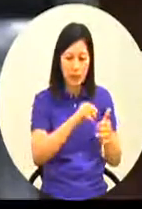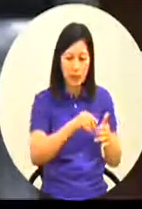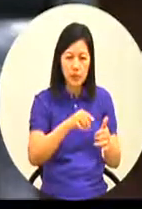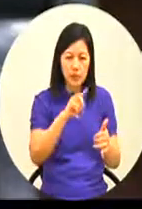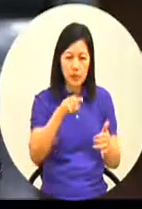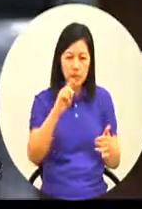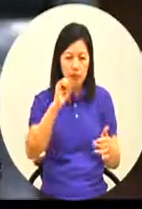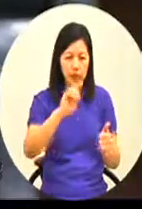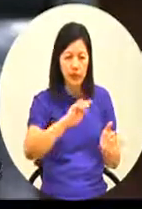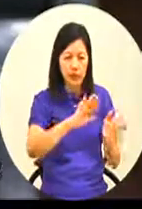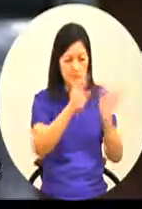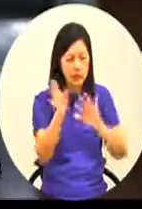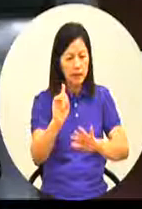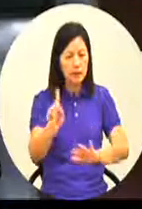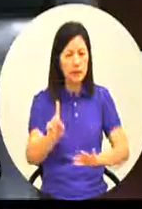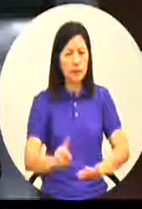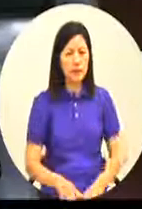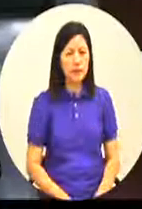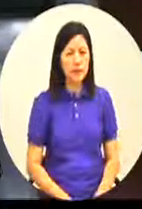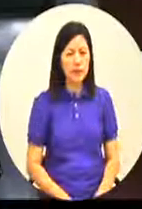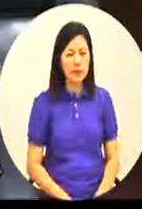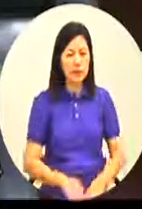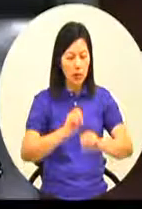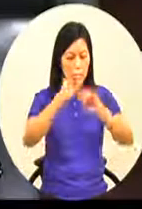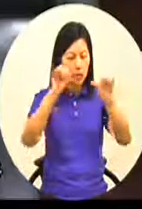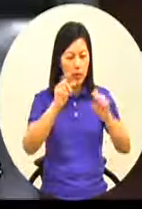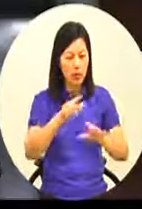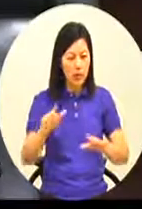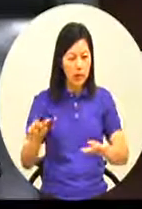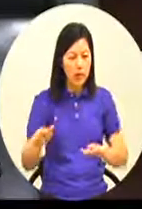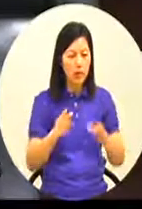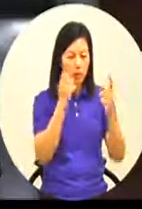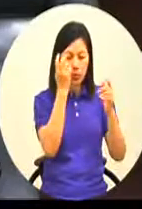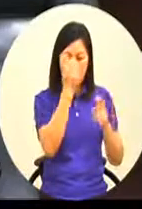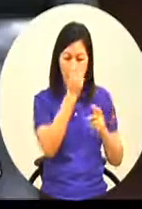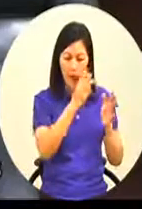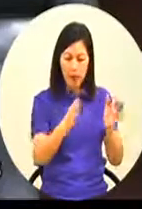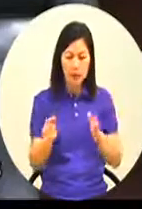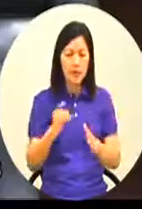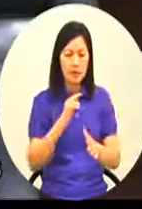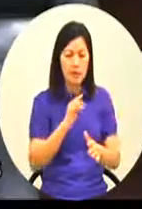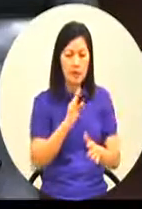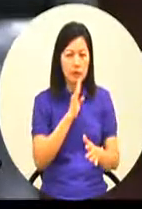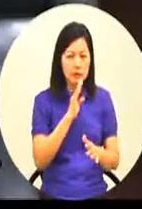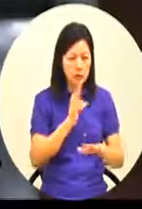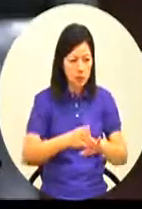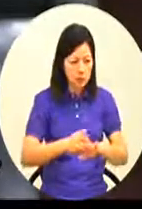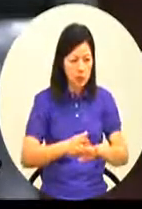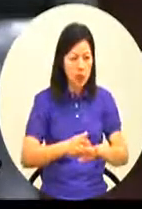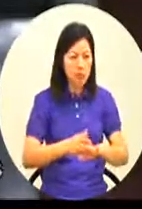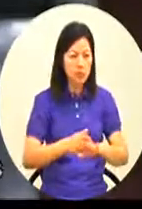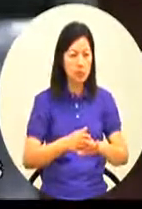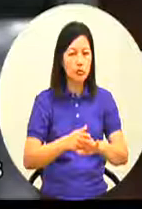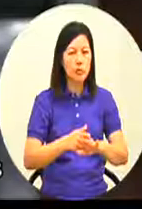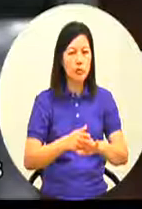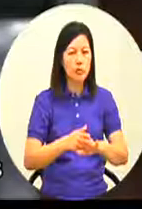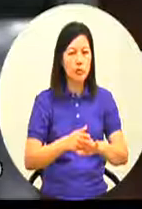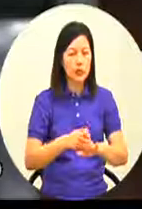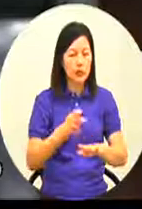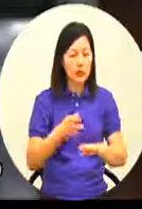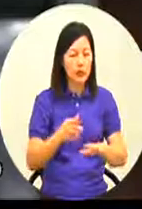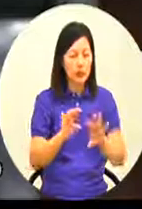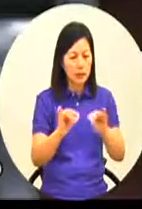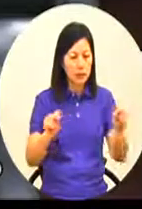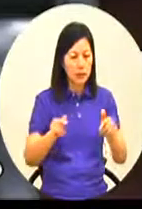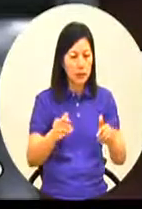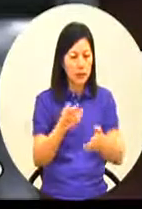象。那也许这个广告物的管理是一个手段啊，我会很期待说，我们针对不同的，比如说土地的分区或都市